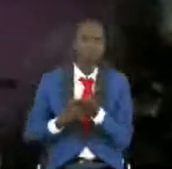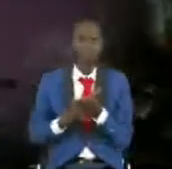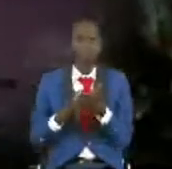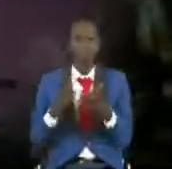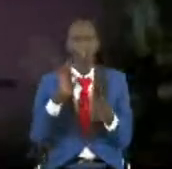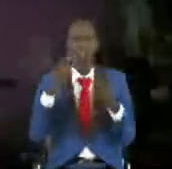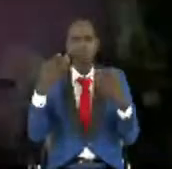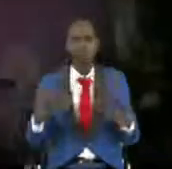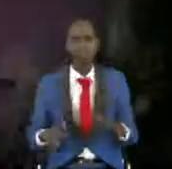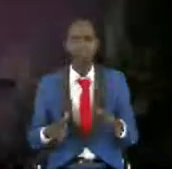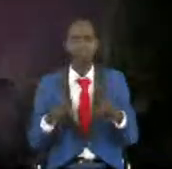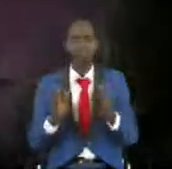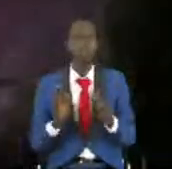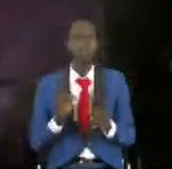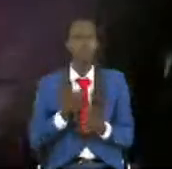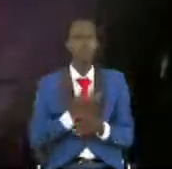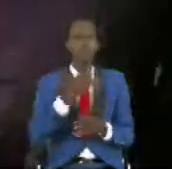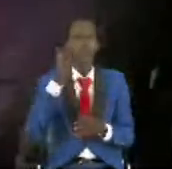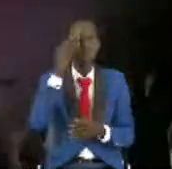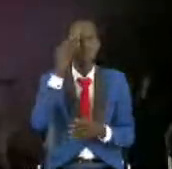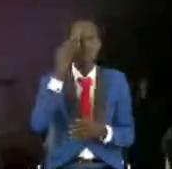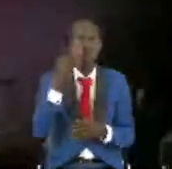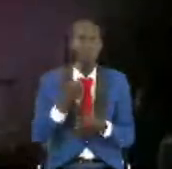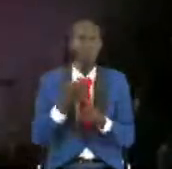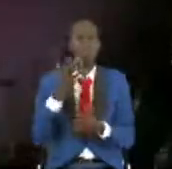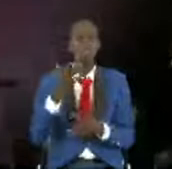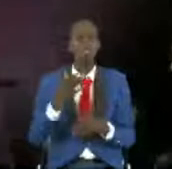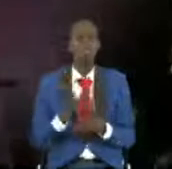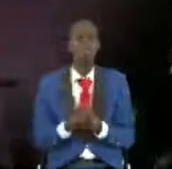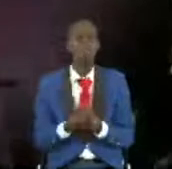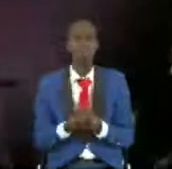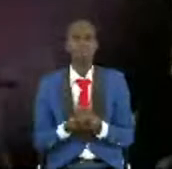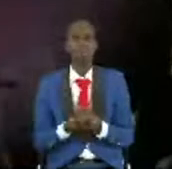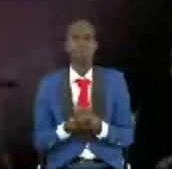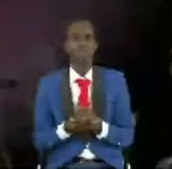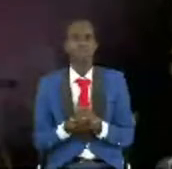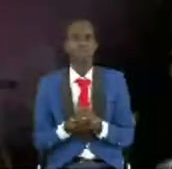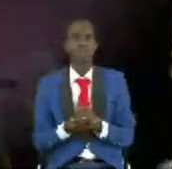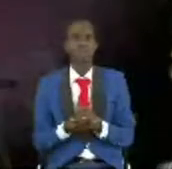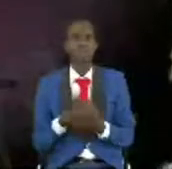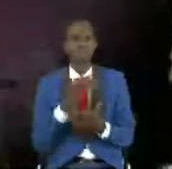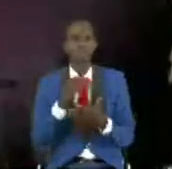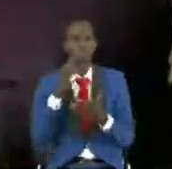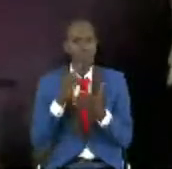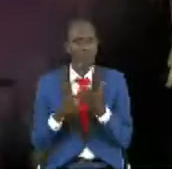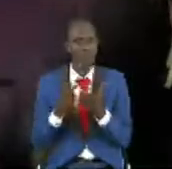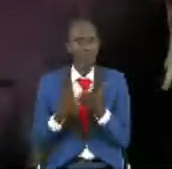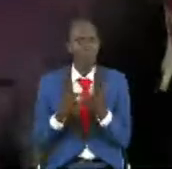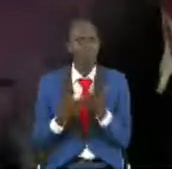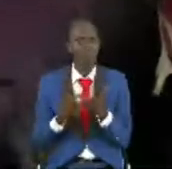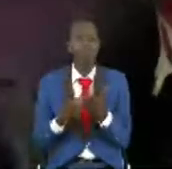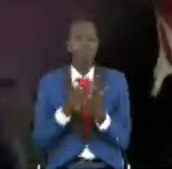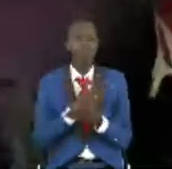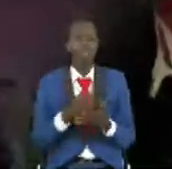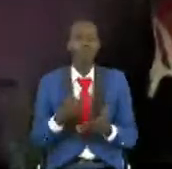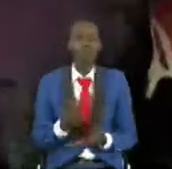besoins. Alors sois dans l'esprit de prière et commence à demander,